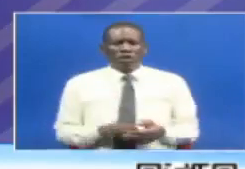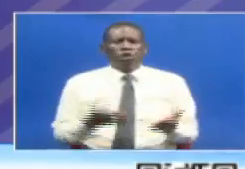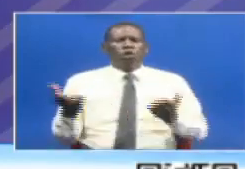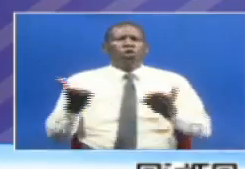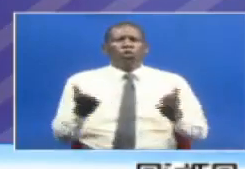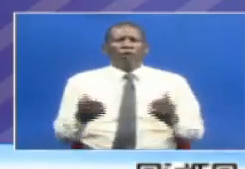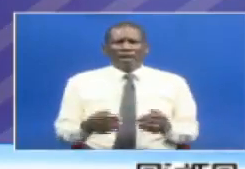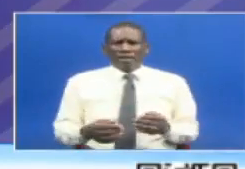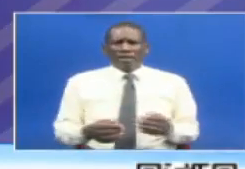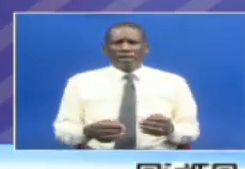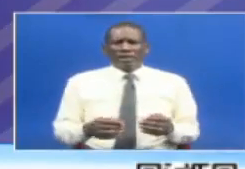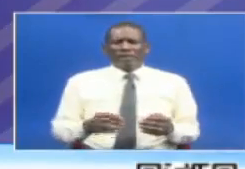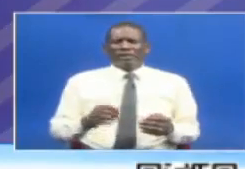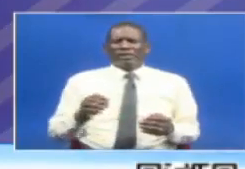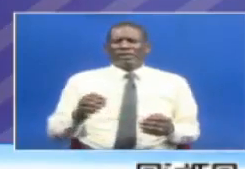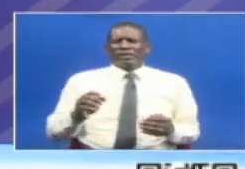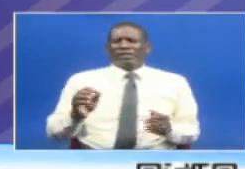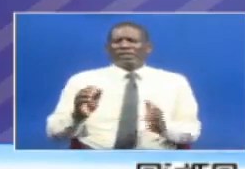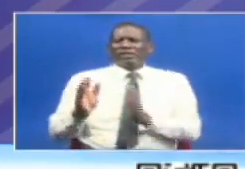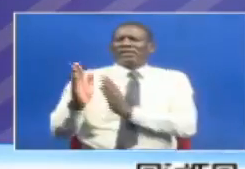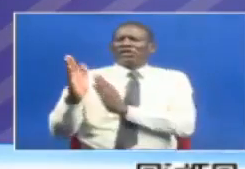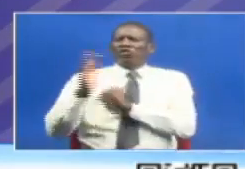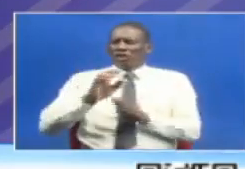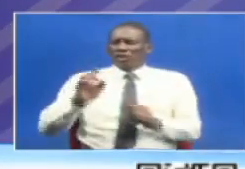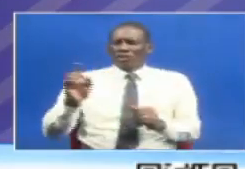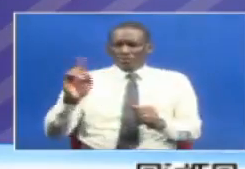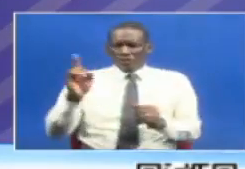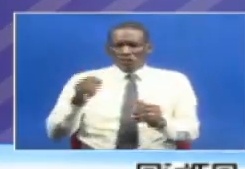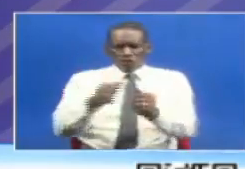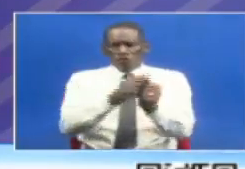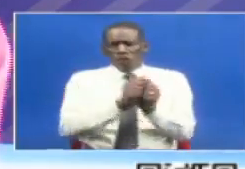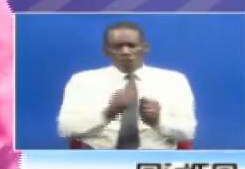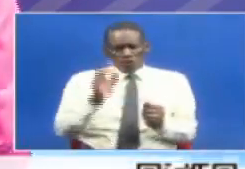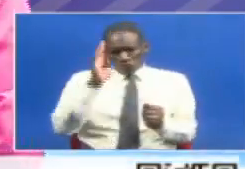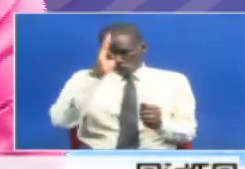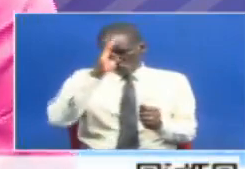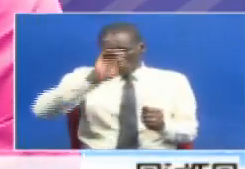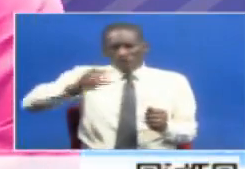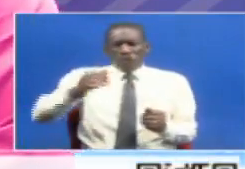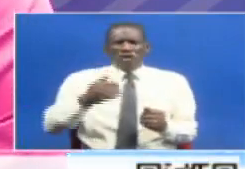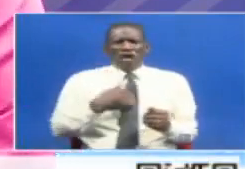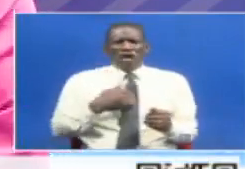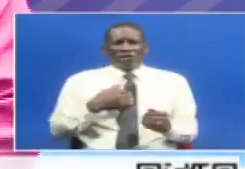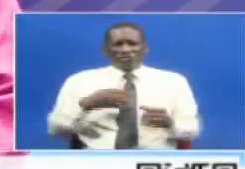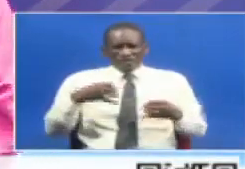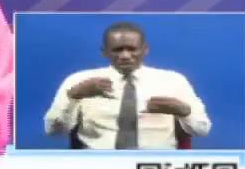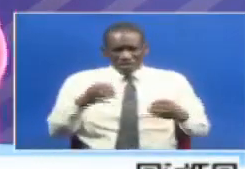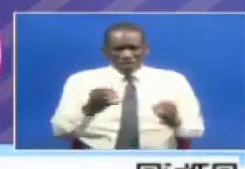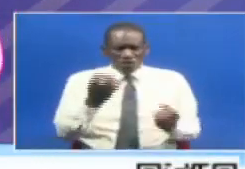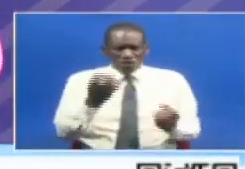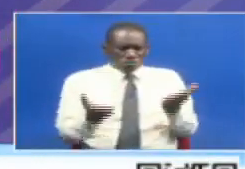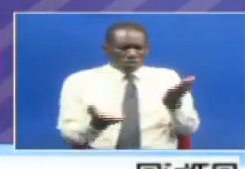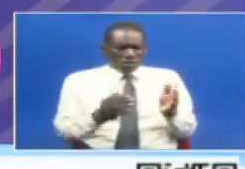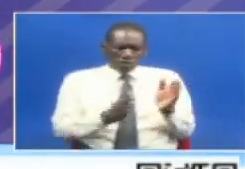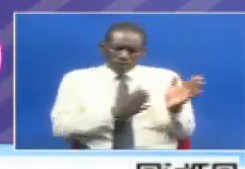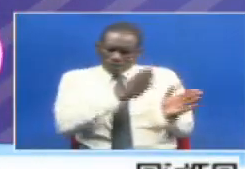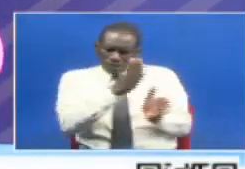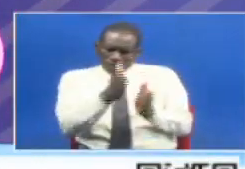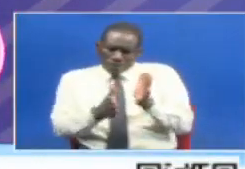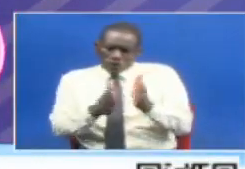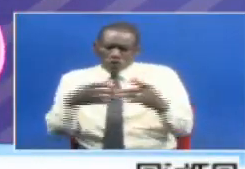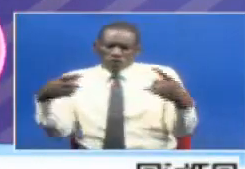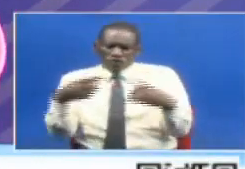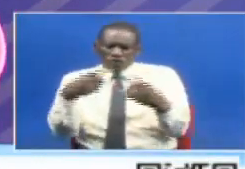Idara ya usalama kwa ushirikiano na serikali ya kaunti ya Bungoma imeweza kufanya mwigo wa kutathmini utayarifu wa maafisa wa vitengo vya